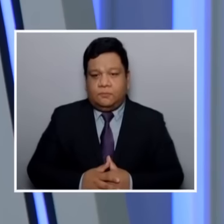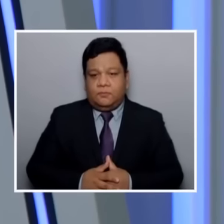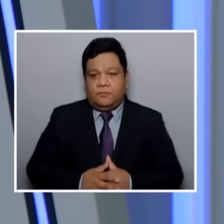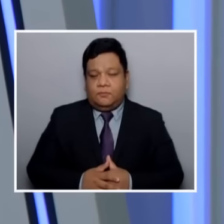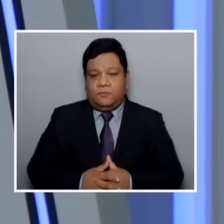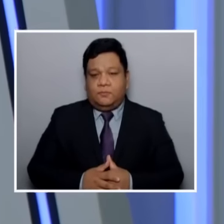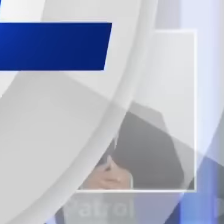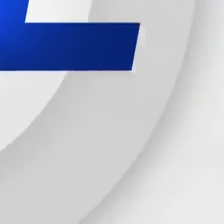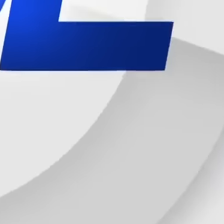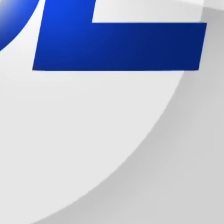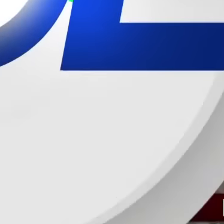Chico.